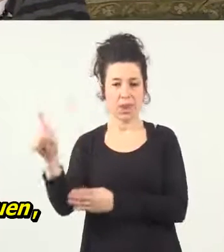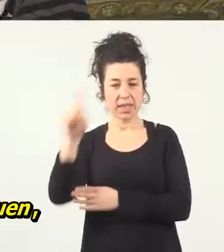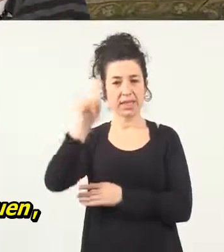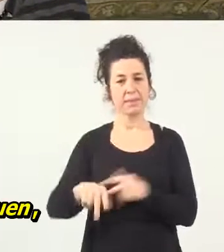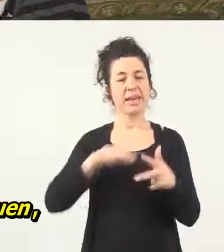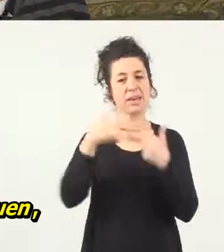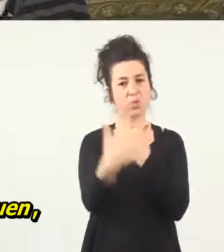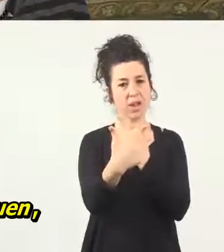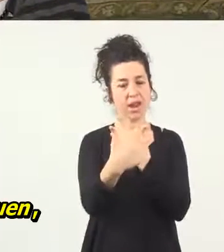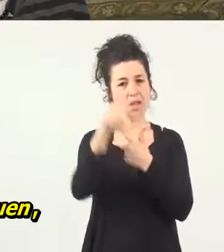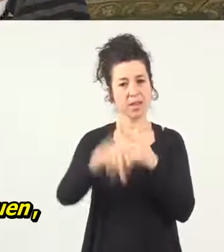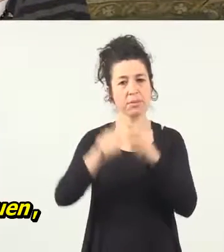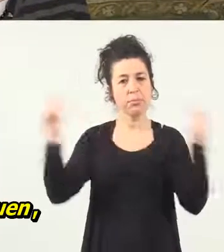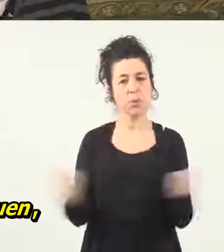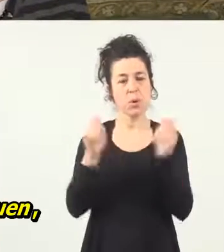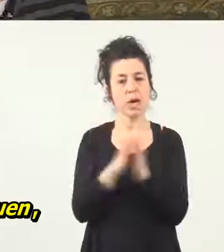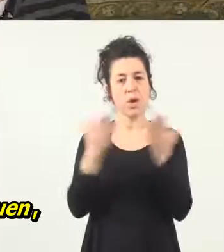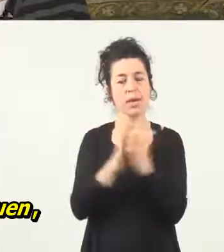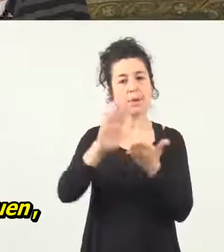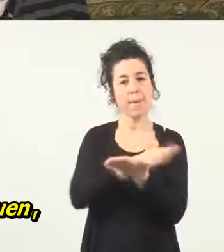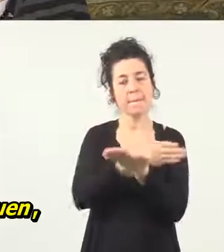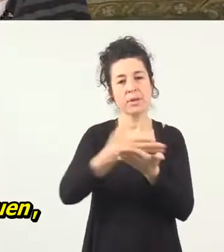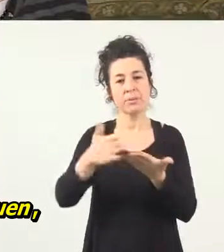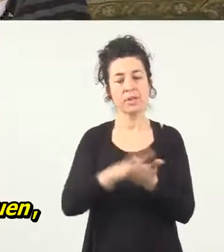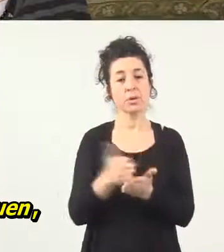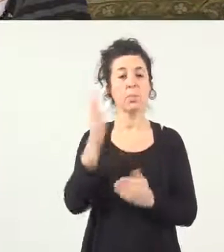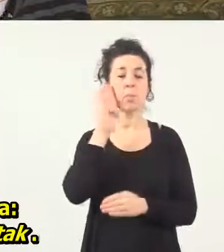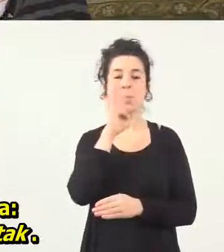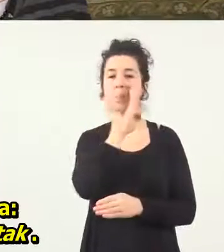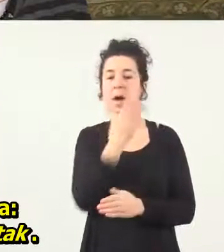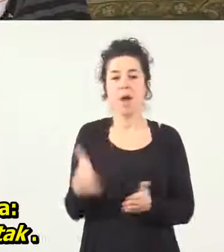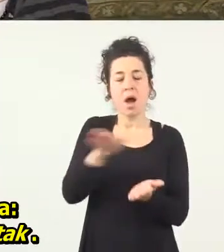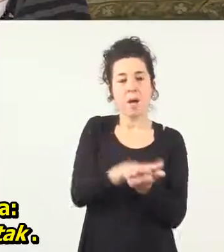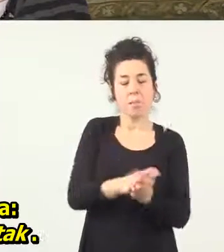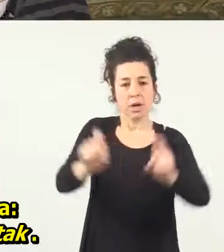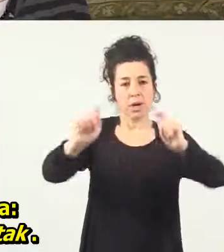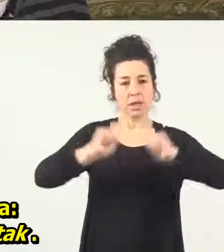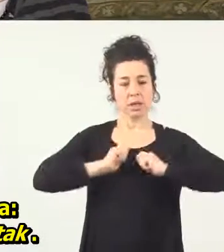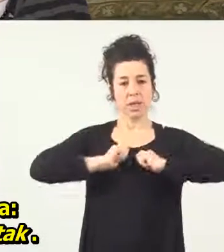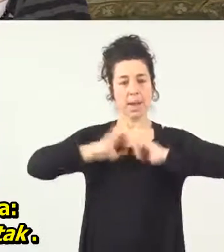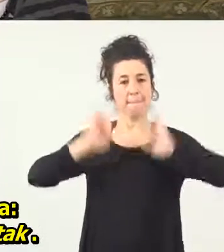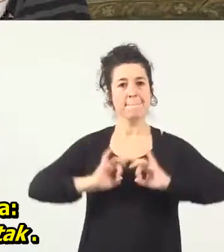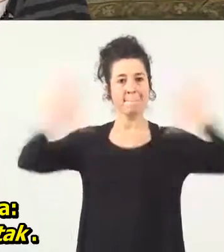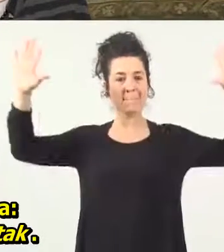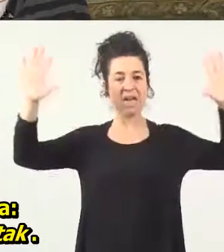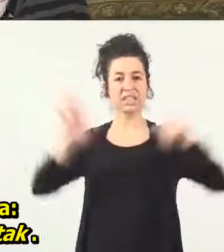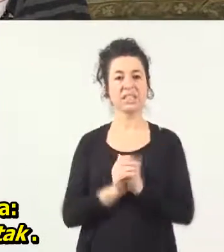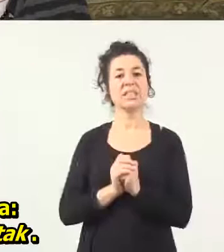heriotzak libreago egin ninduen, Iruña, familia, eta itzaliaren izen bereko